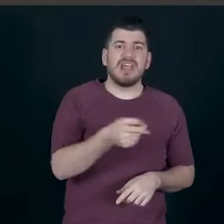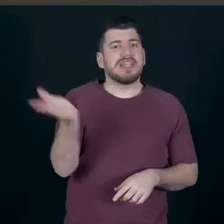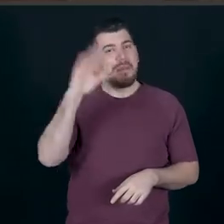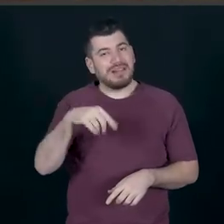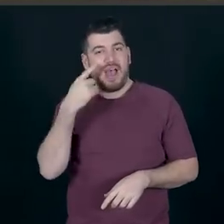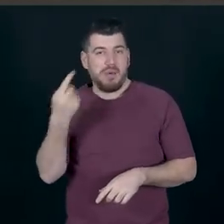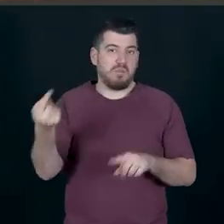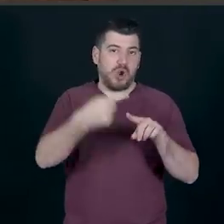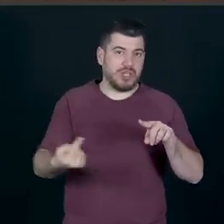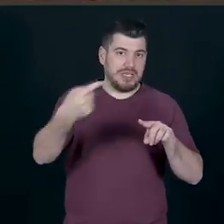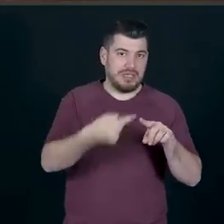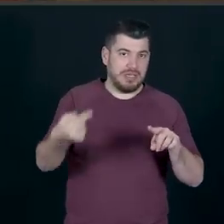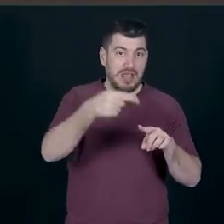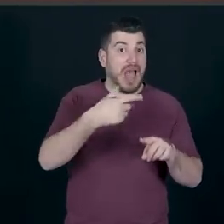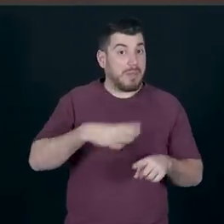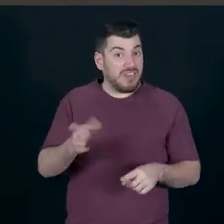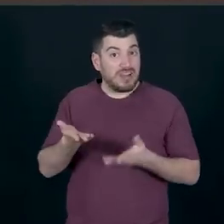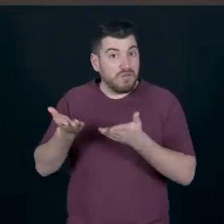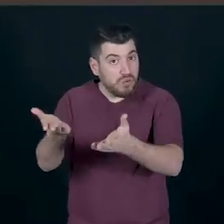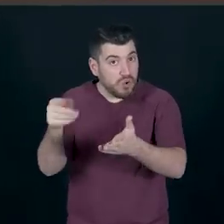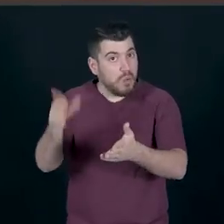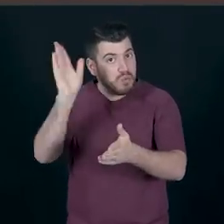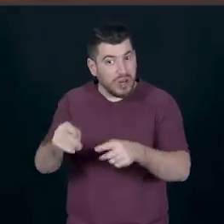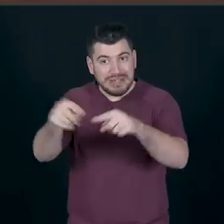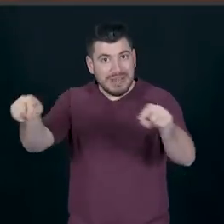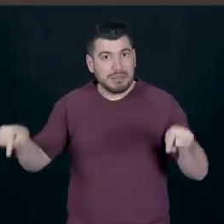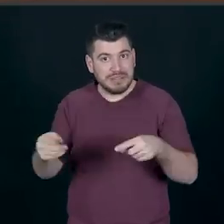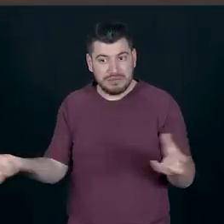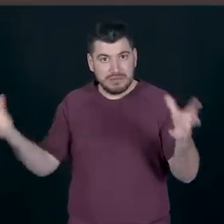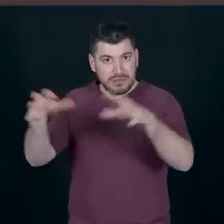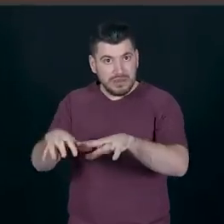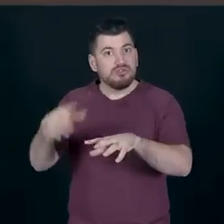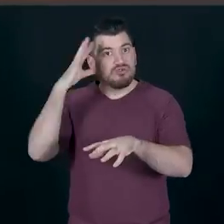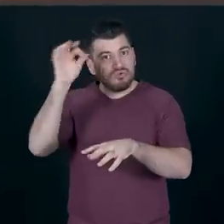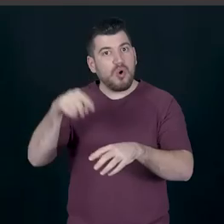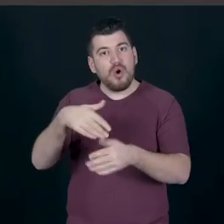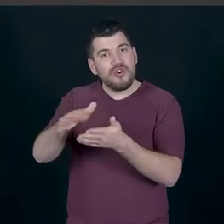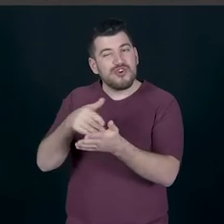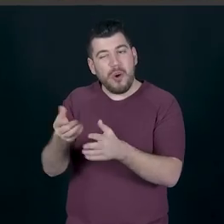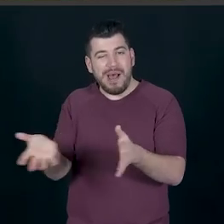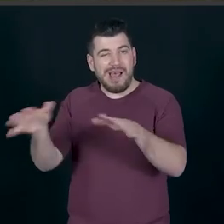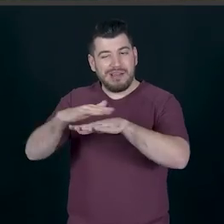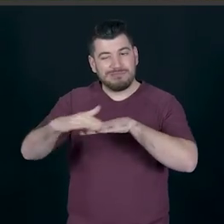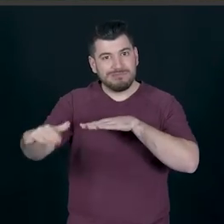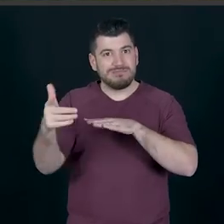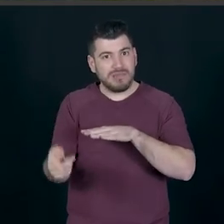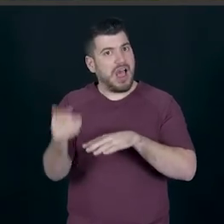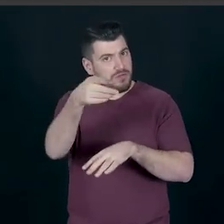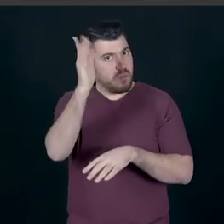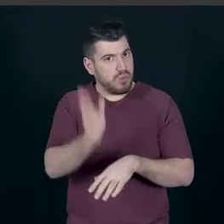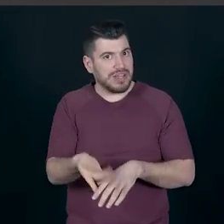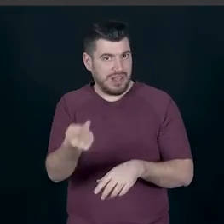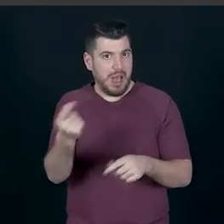άλλο. Σε περίπτωση που θέλετε να την ψήσετε και λίγο στο φούρνο, μπορείτε να την βάλετε σε ένα ταψί, να δώσετε λίγο χρώμα στον γκριλ από πάνω, με λίγο παρμεζάνα. Αυτό μπορείτε να το